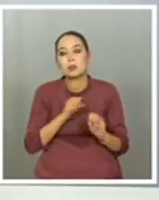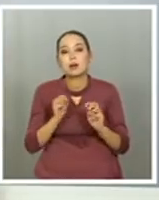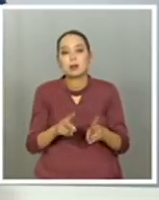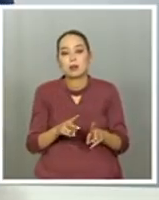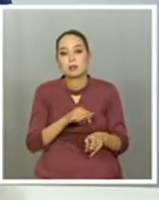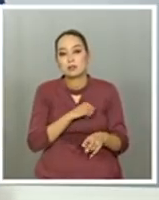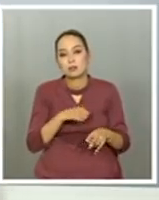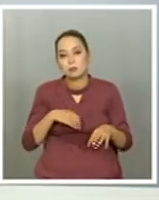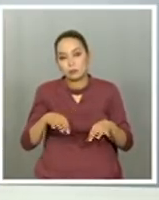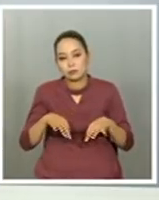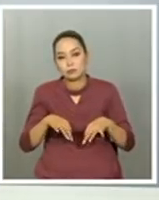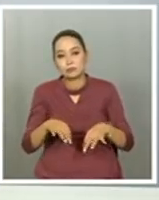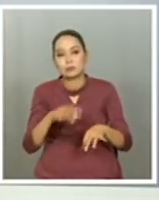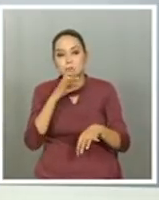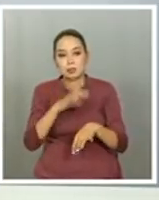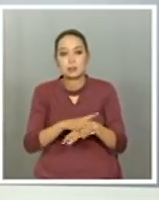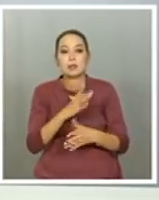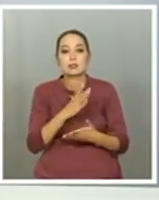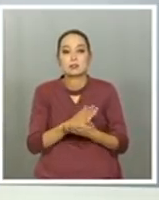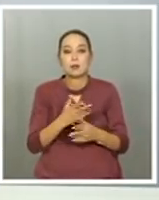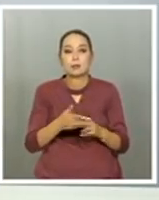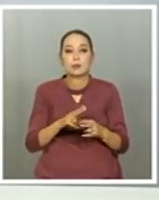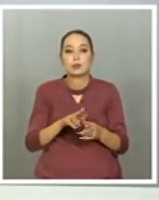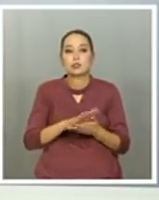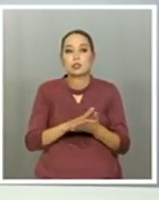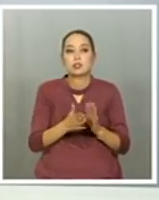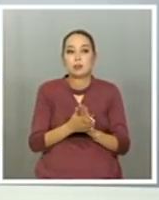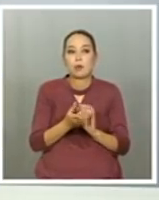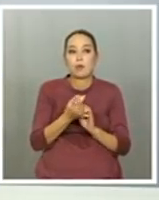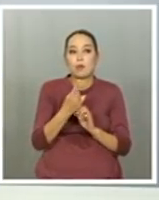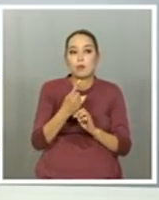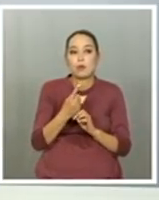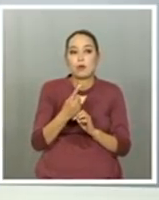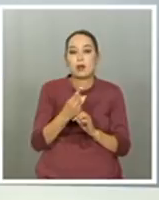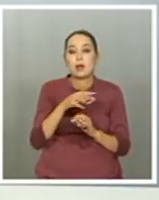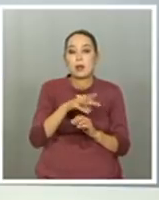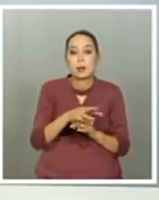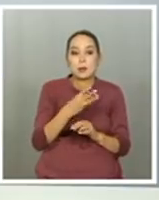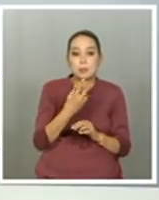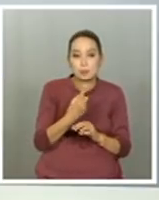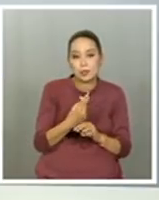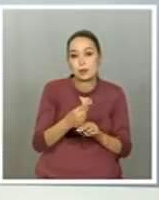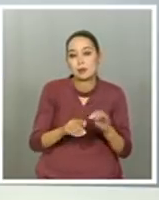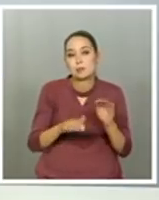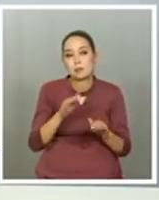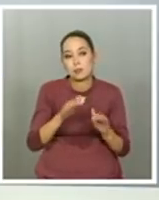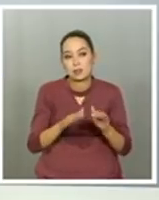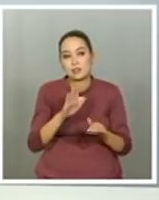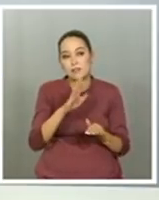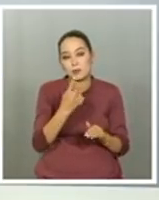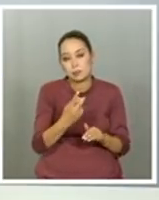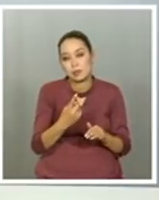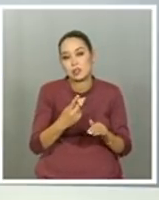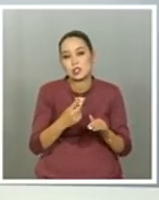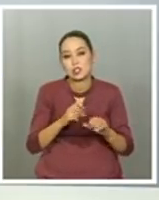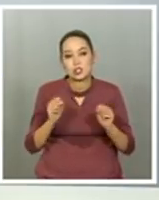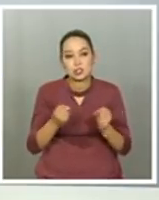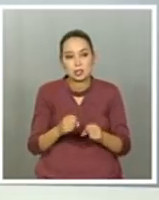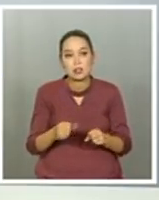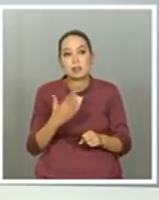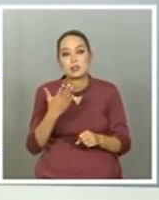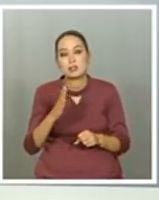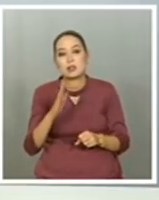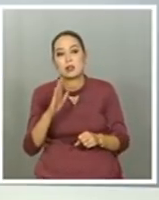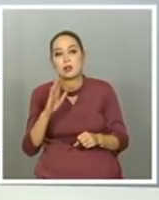байқай аламыз. Бұл жағдайда M1 массалы арбашаның V1 жылдамдықпен M2 массалы